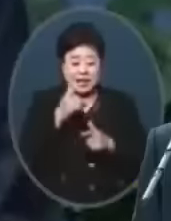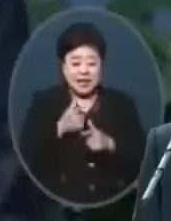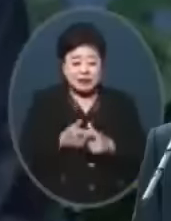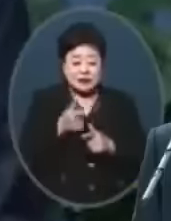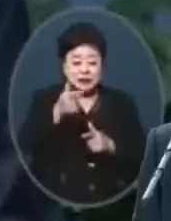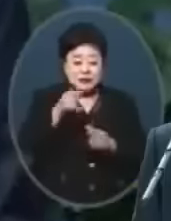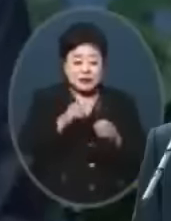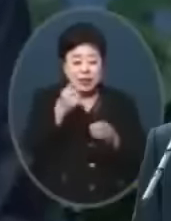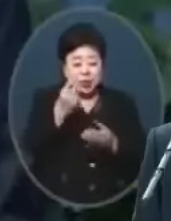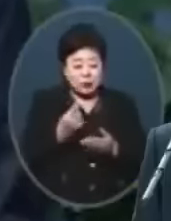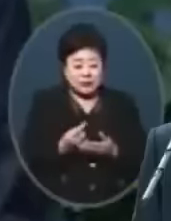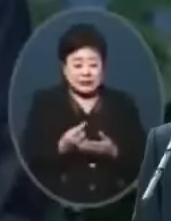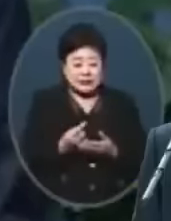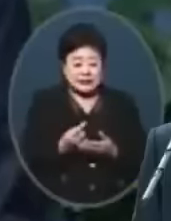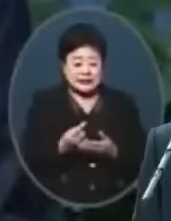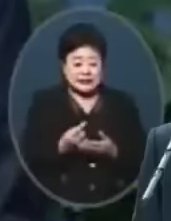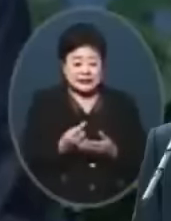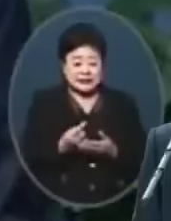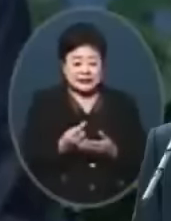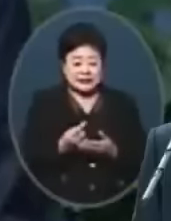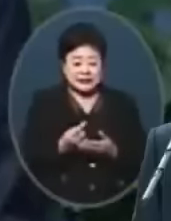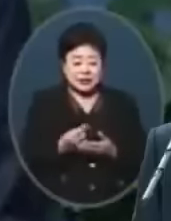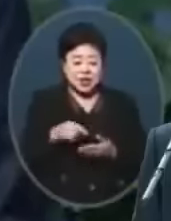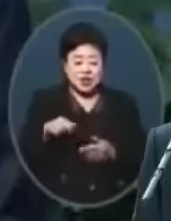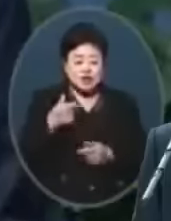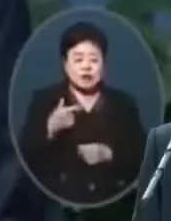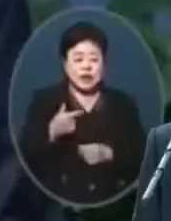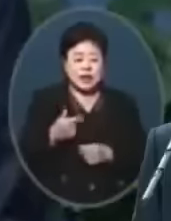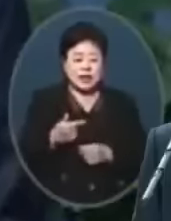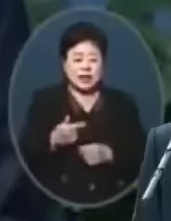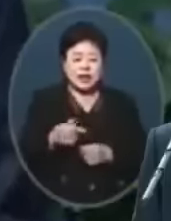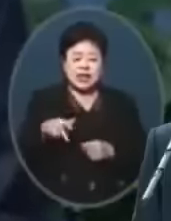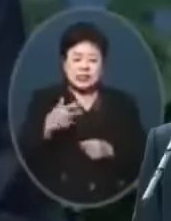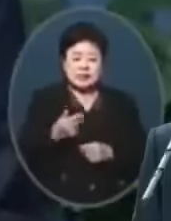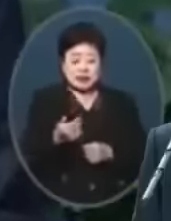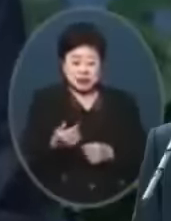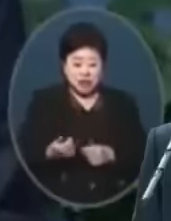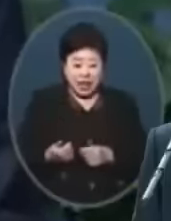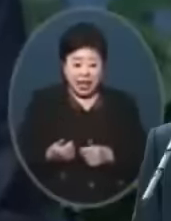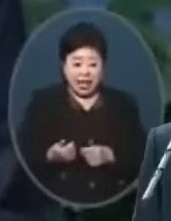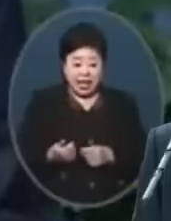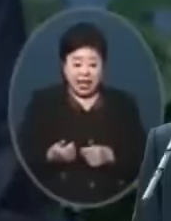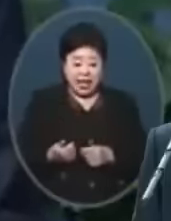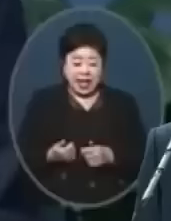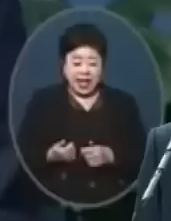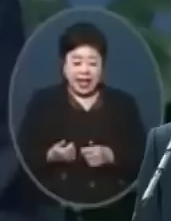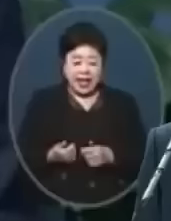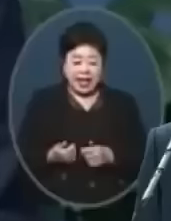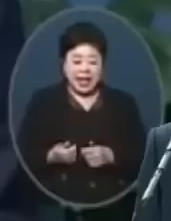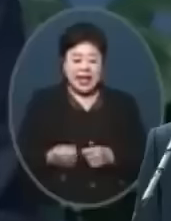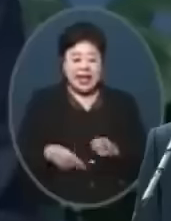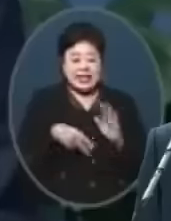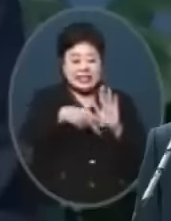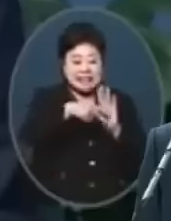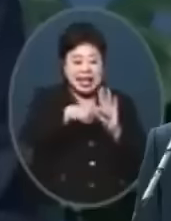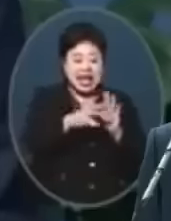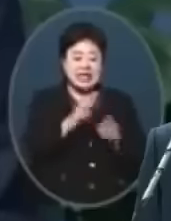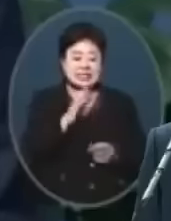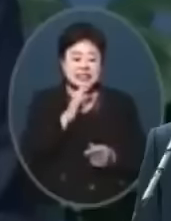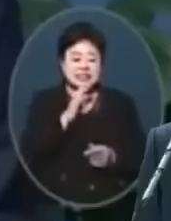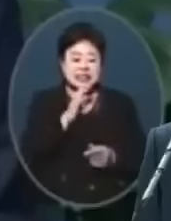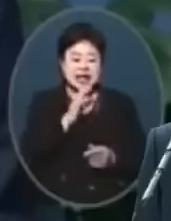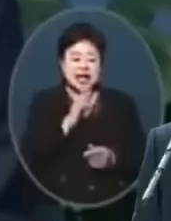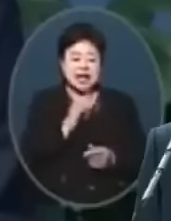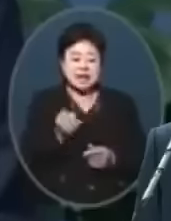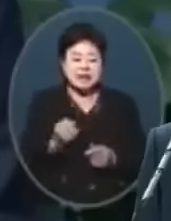예수님 이 땅에 오시기 600에서 700년 전에 이사야에